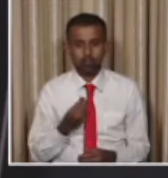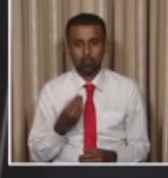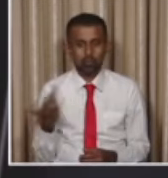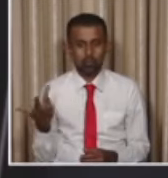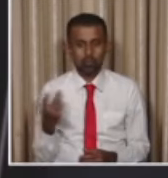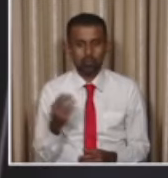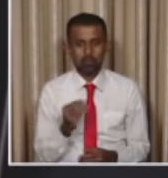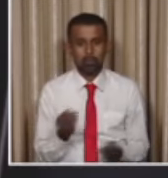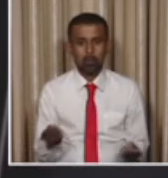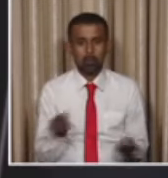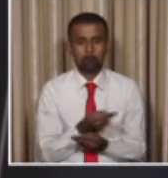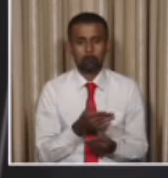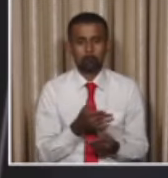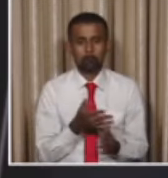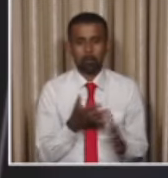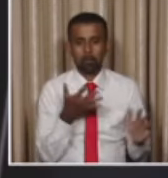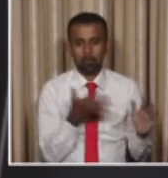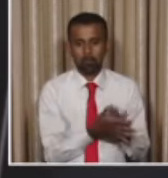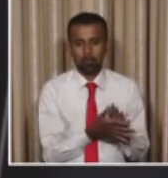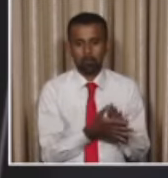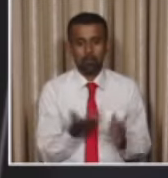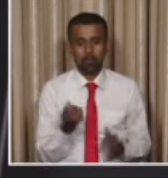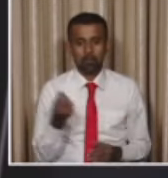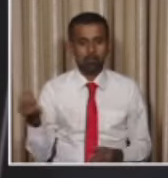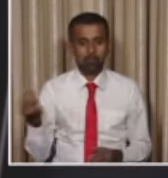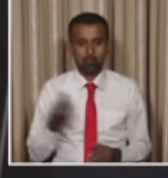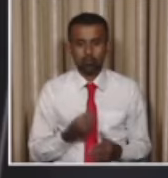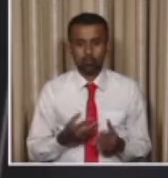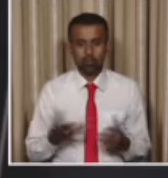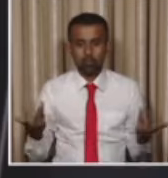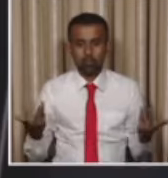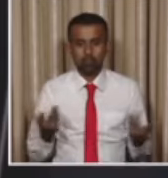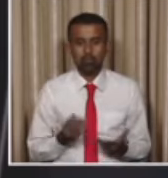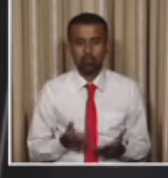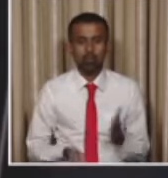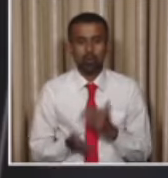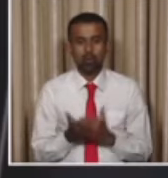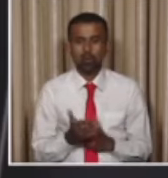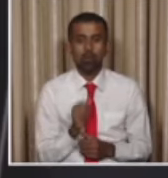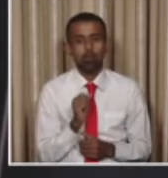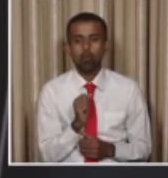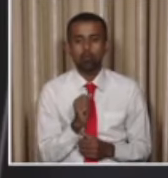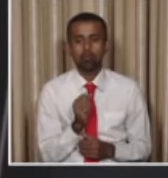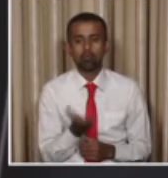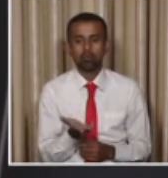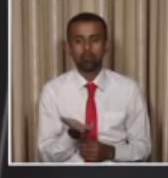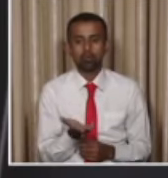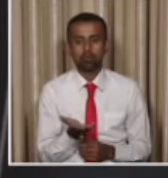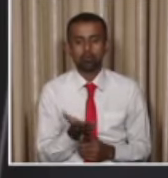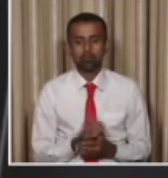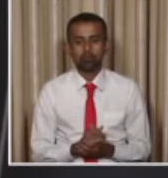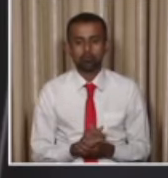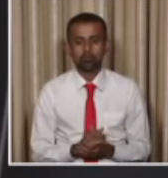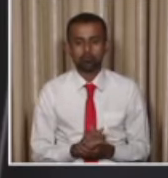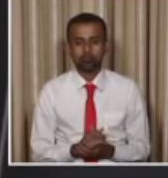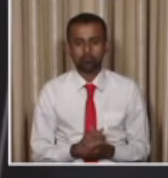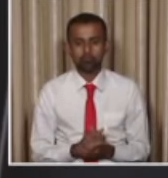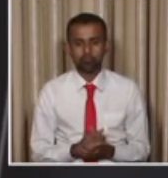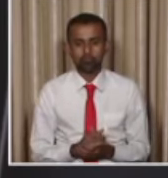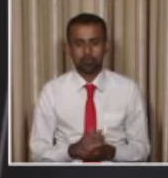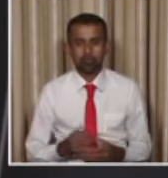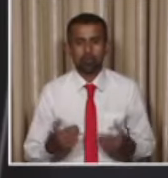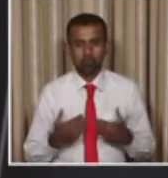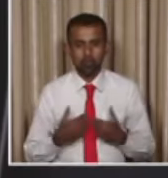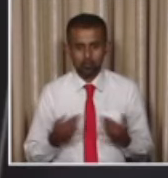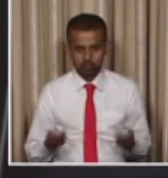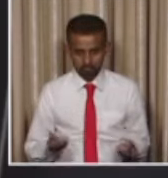මේ ගිවිසුමෙන් පිට ගිහිලි වෙලා මේ මුදල් ටික හම්බුන්න නැත්තම් කොහොමද කරන්නේ? හර්ෂ දන්නවා මේ මෙතන අපි